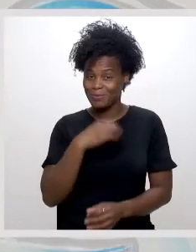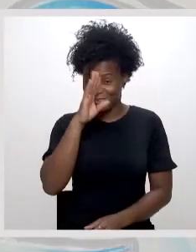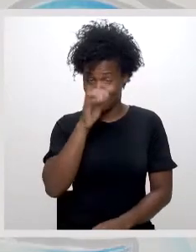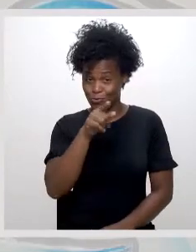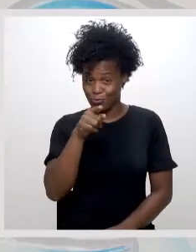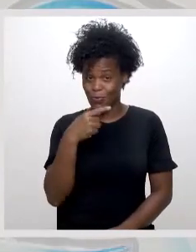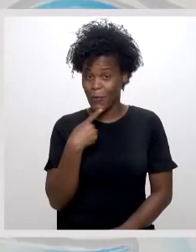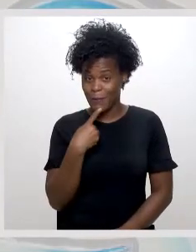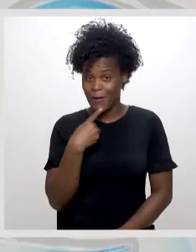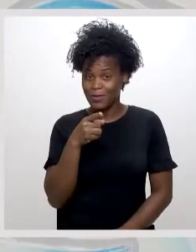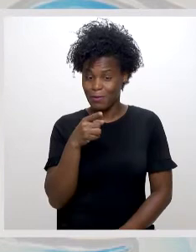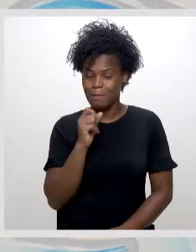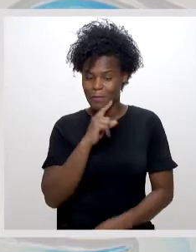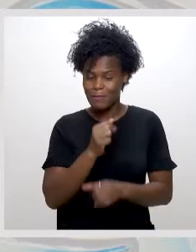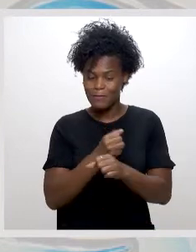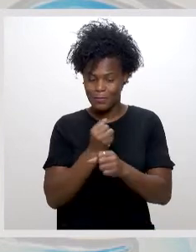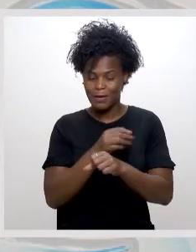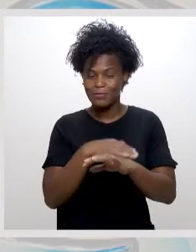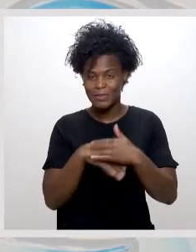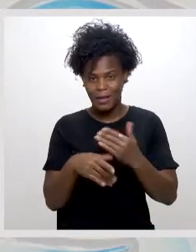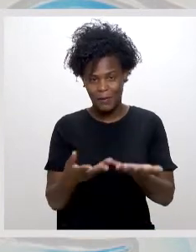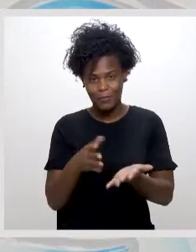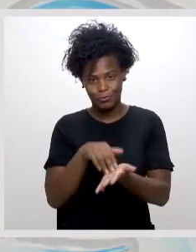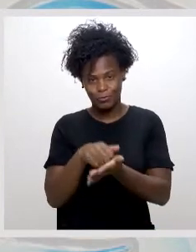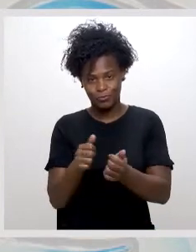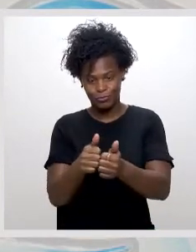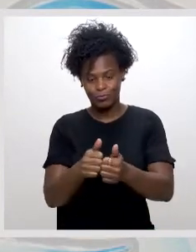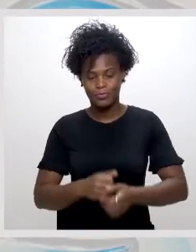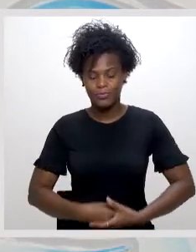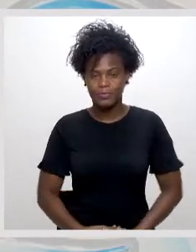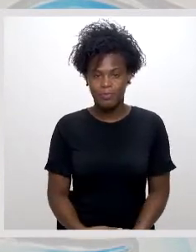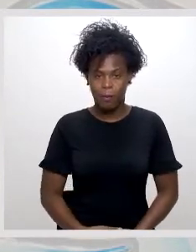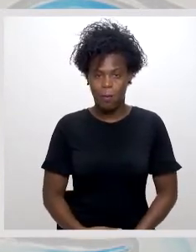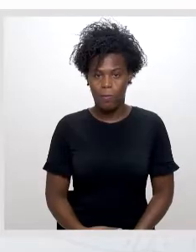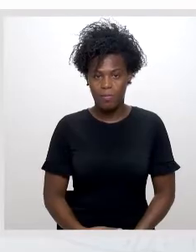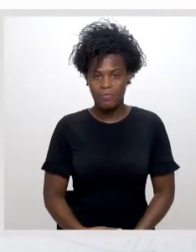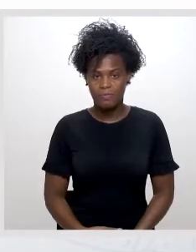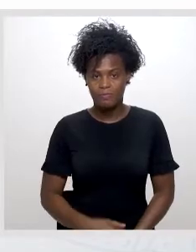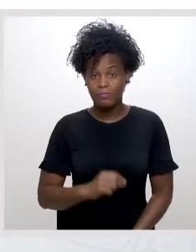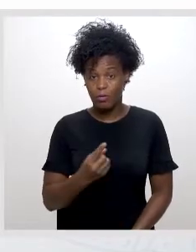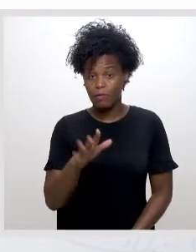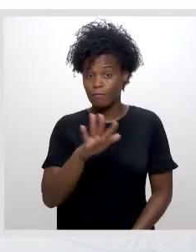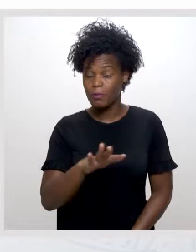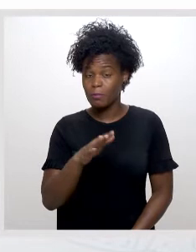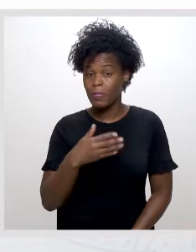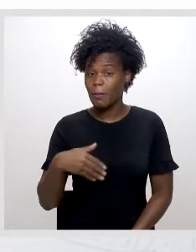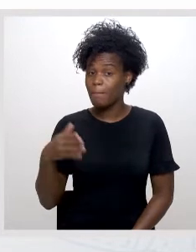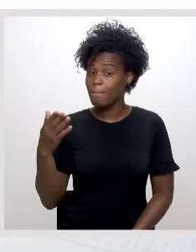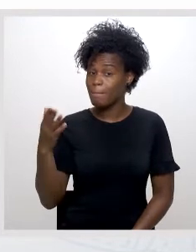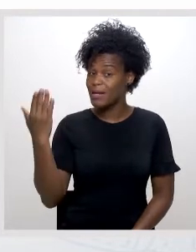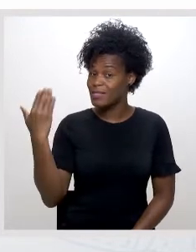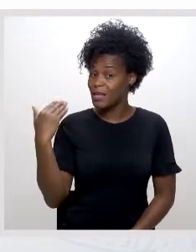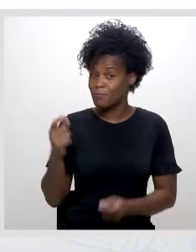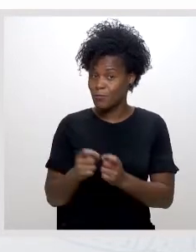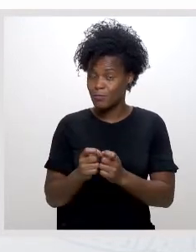Magnifique. Je sais que tu as compris et que tu as pu réaliser cette tâche. On corrige ensemble. Donc, pour former le